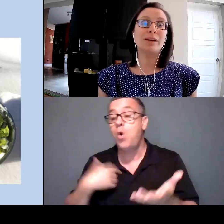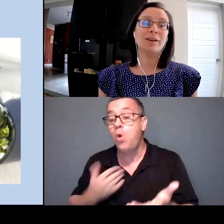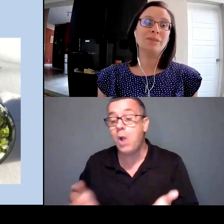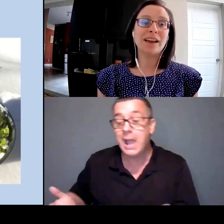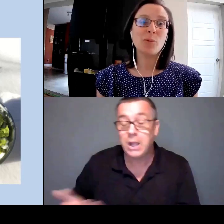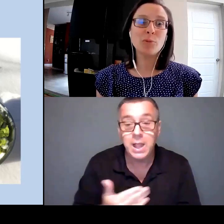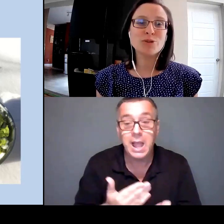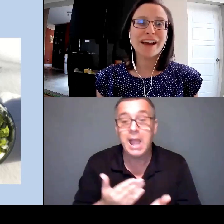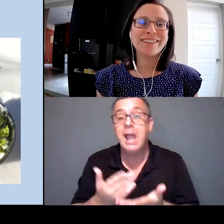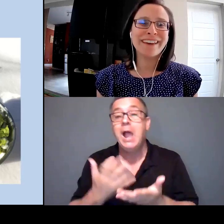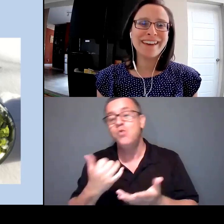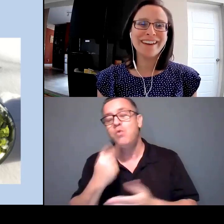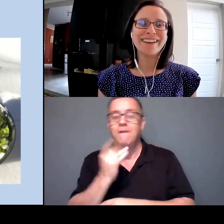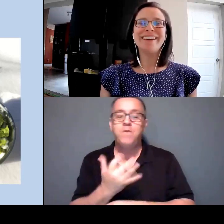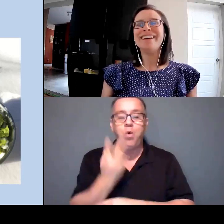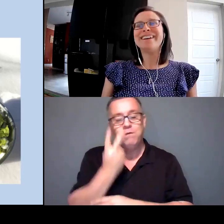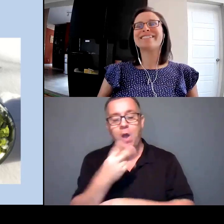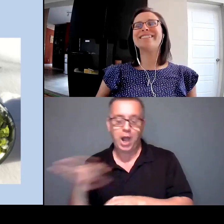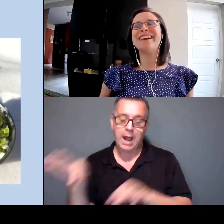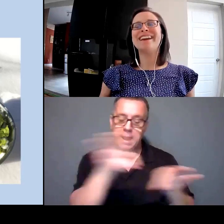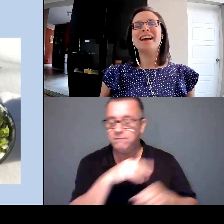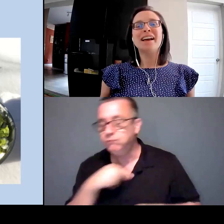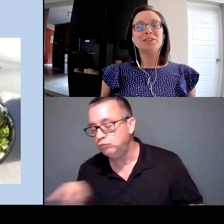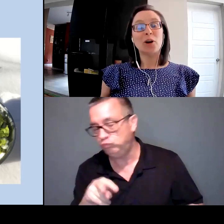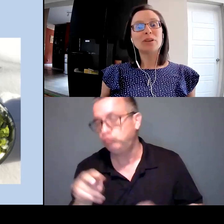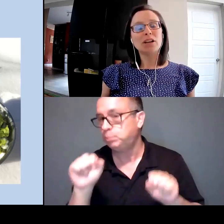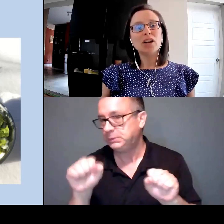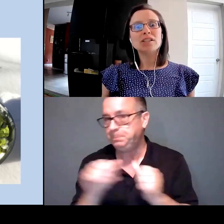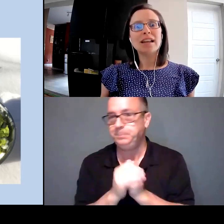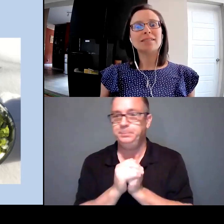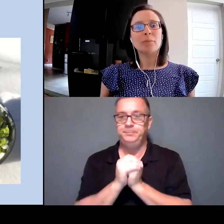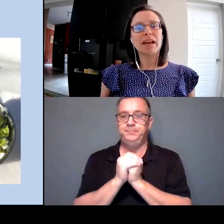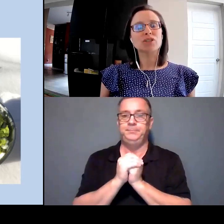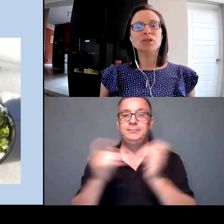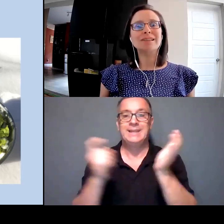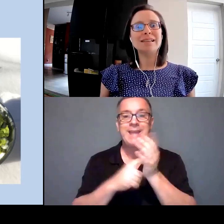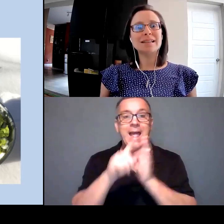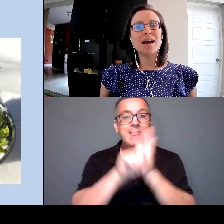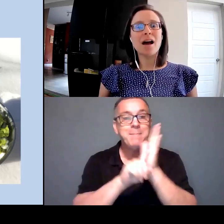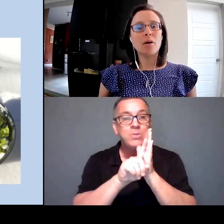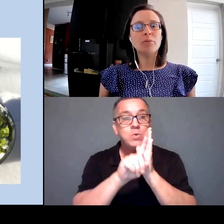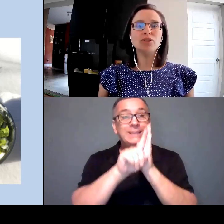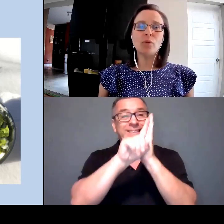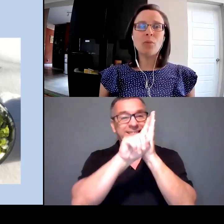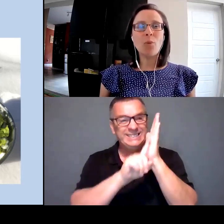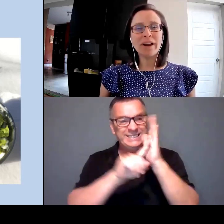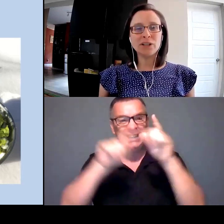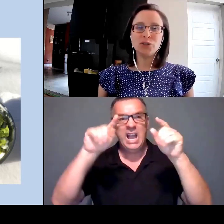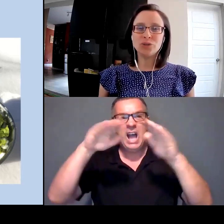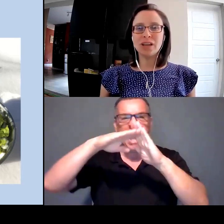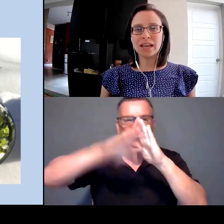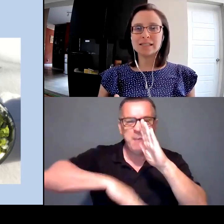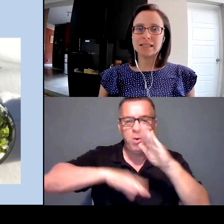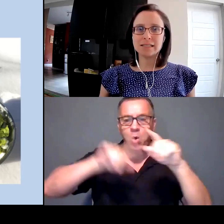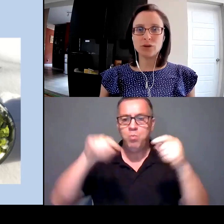ou admirer mon beau jardin. OK? Donc, lorsque la température descend en bas de moins